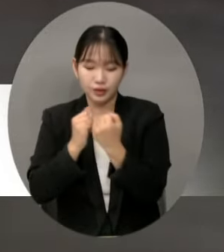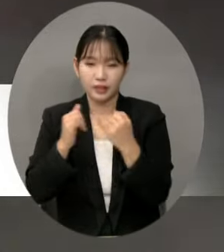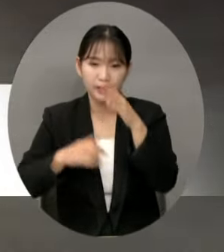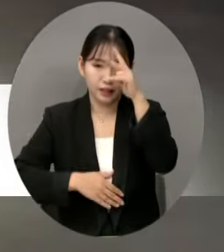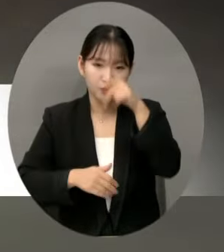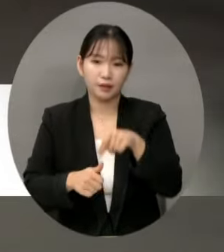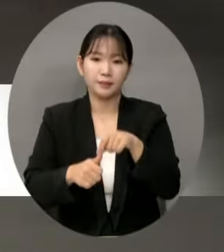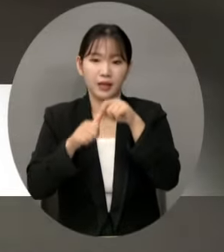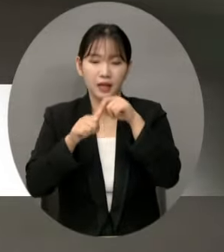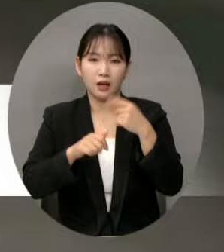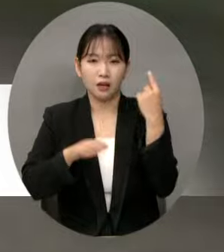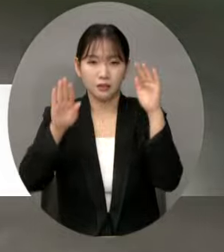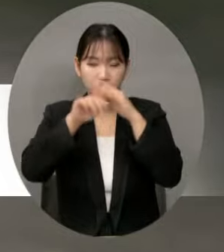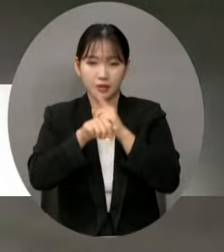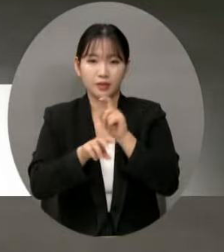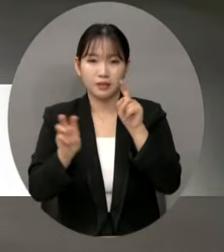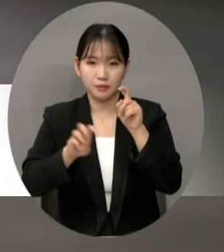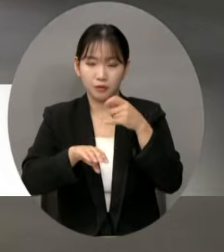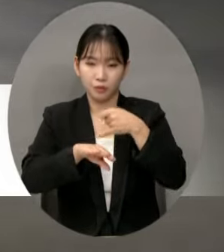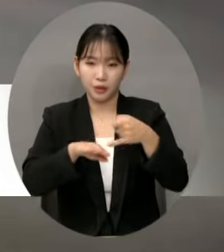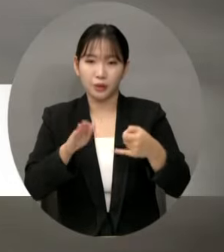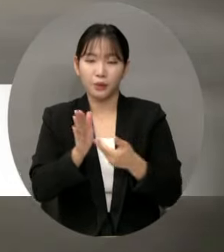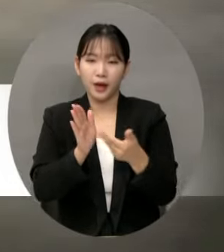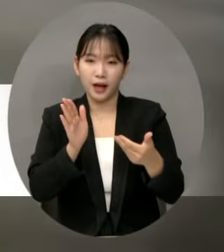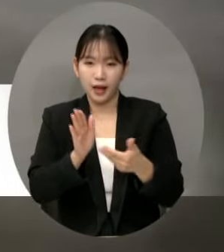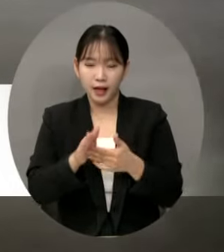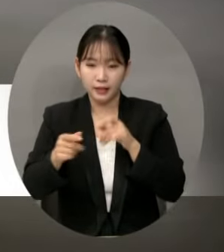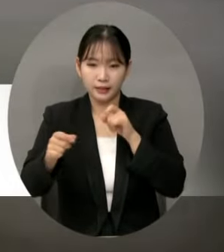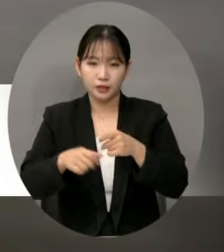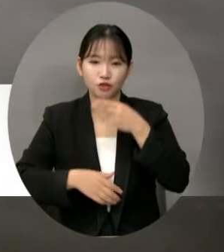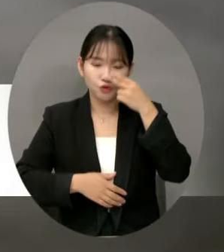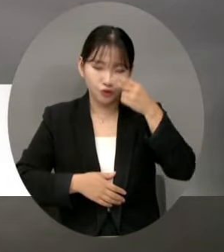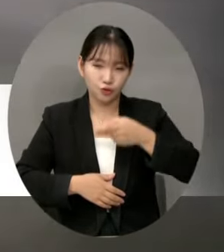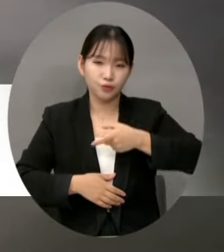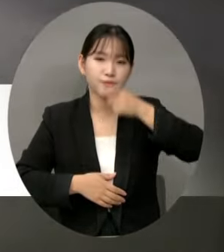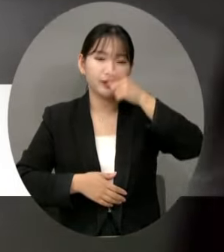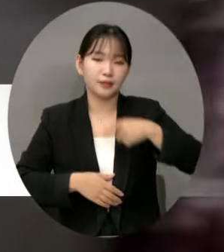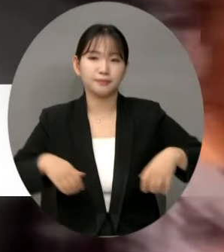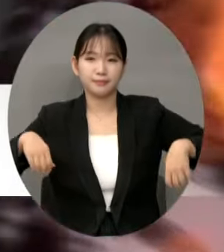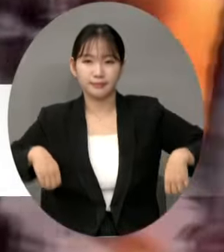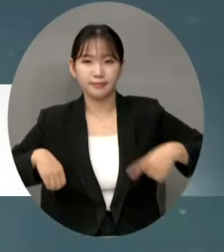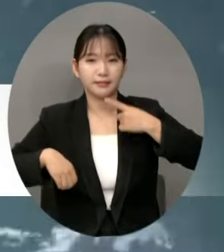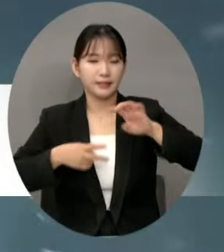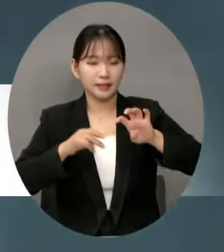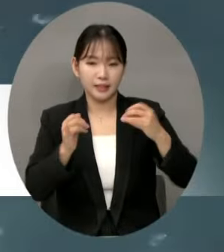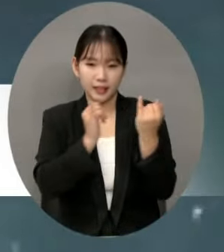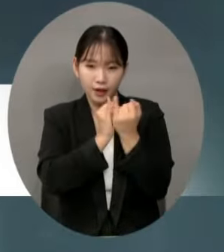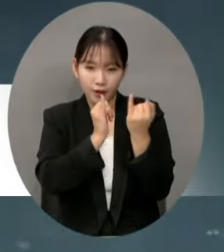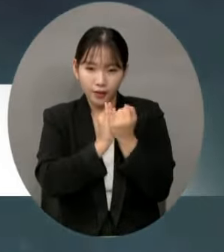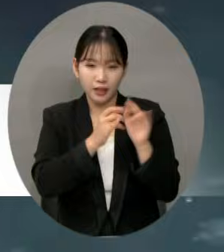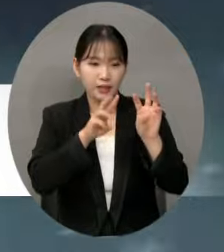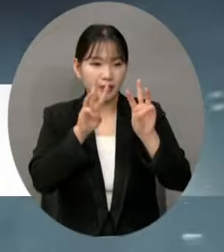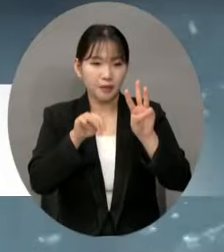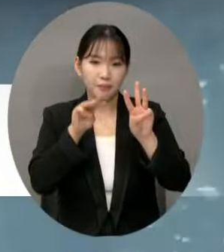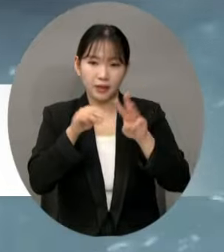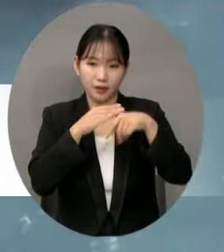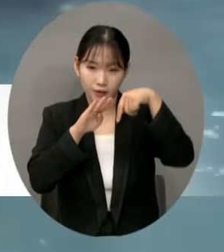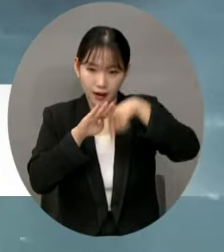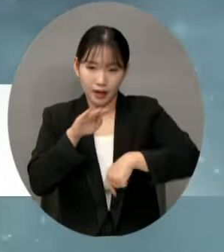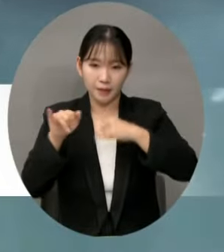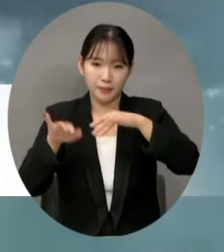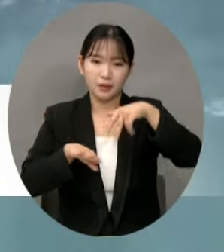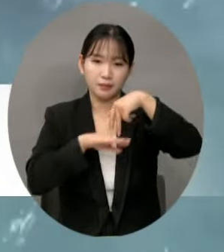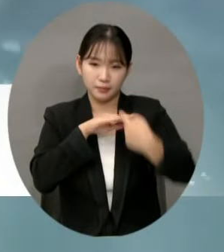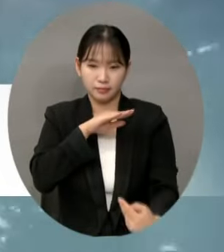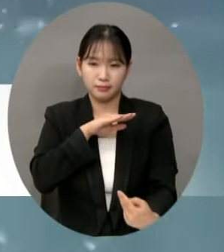30분 쯤 완독은 완두 인근에서 술을 마신 채 난간에 기대고 있던 40대 여성의 3M 아래 바다로